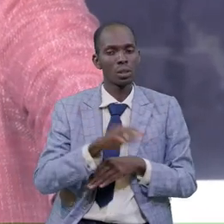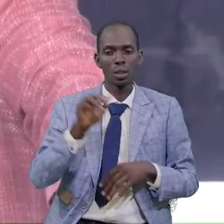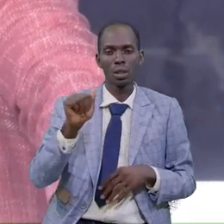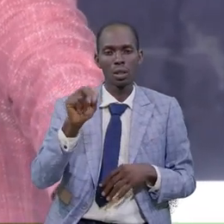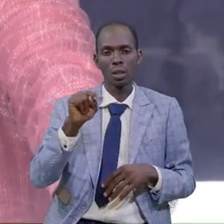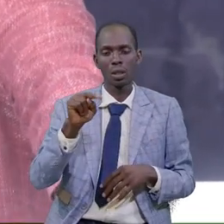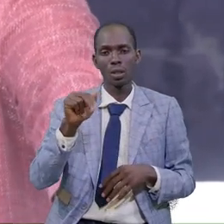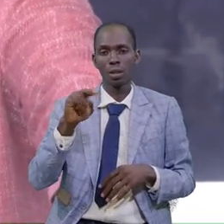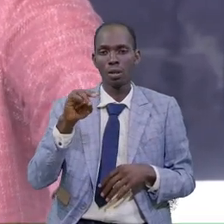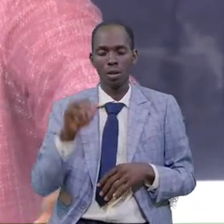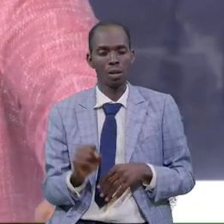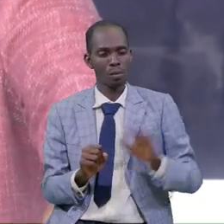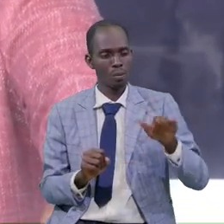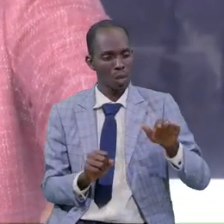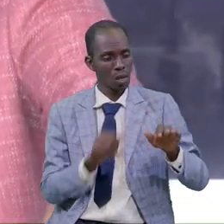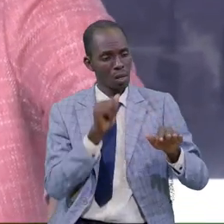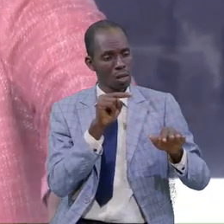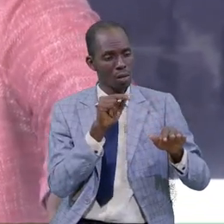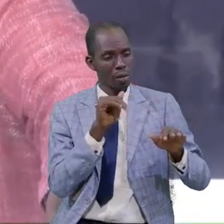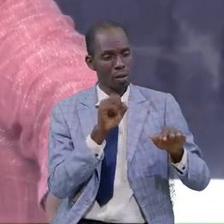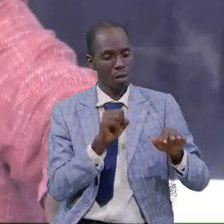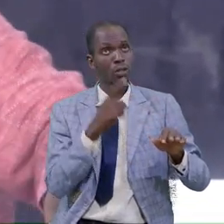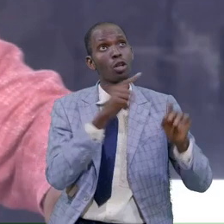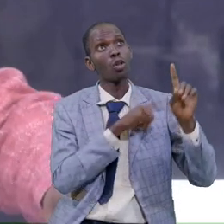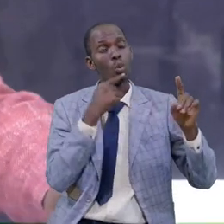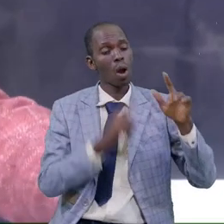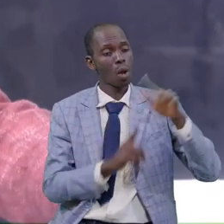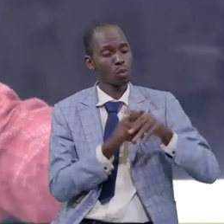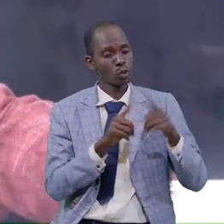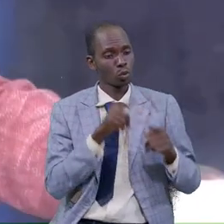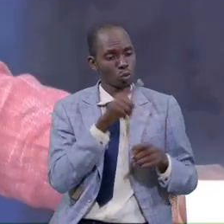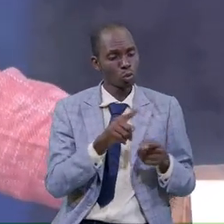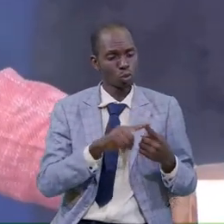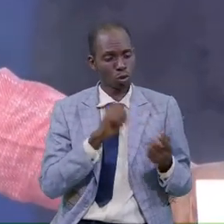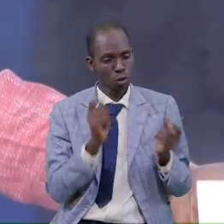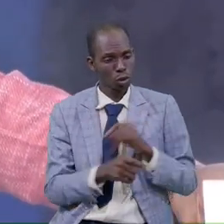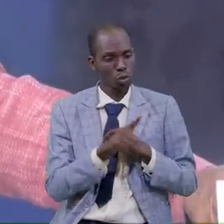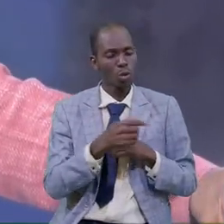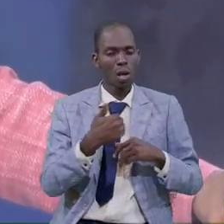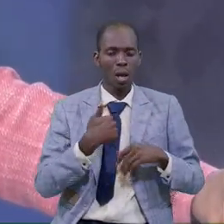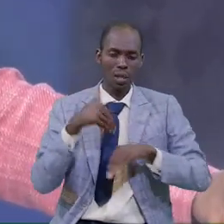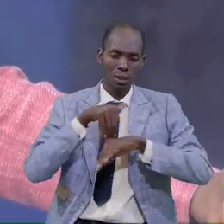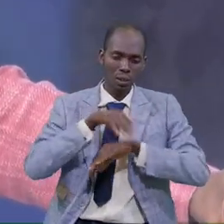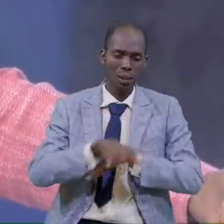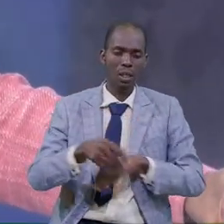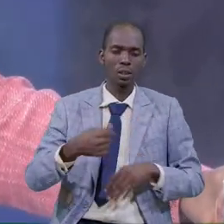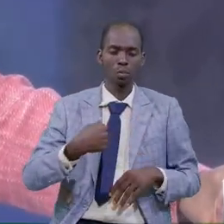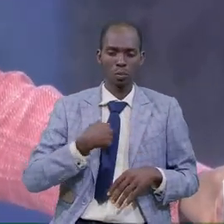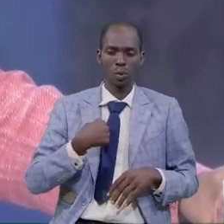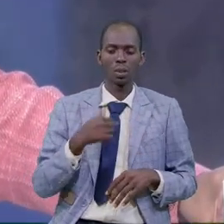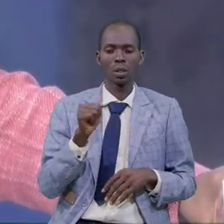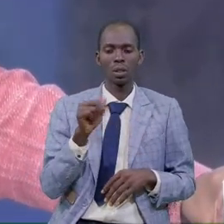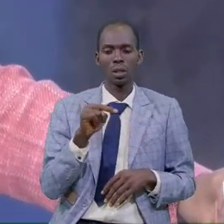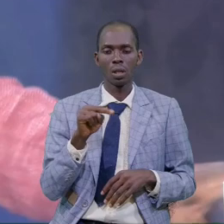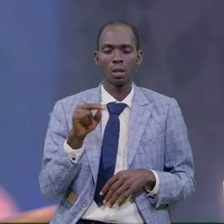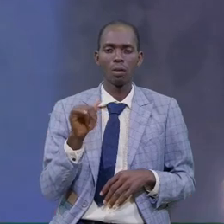t'est apparu sur le chemin pour te changer et pour te transformer la vie, m'a envoyé vers toi. Il a